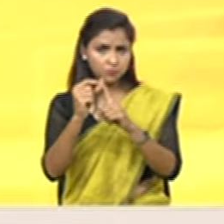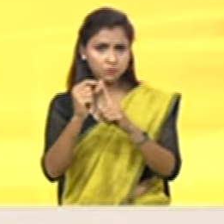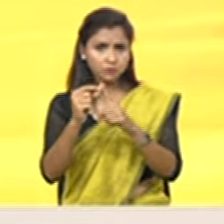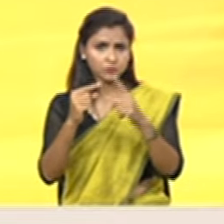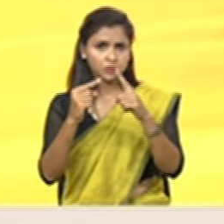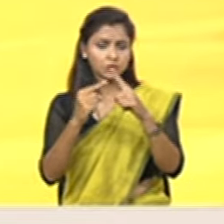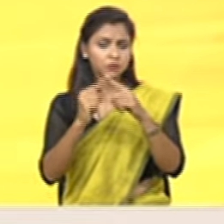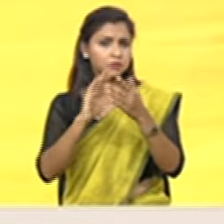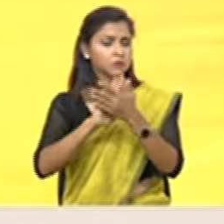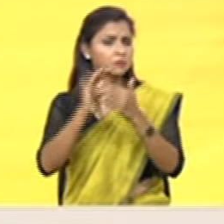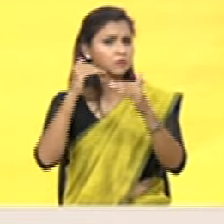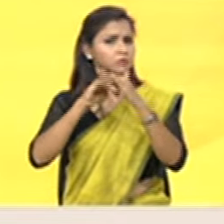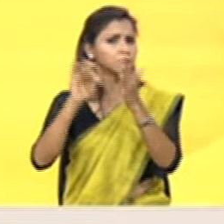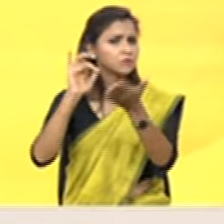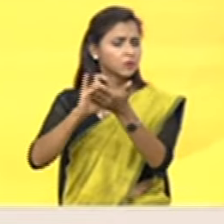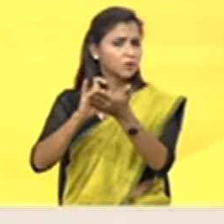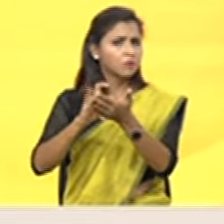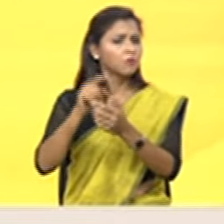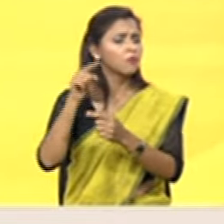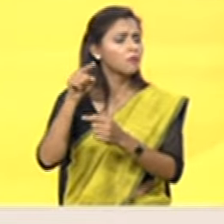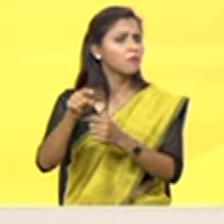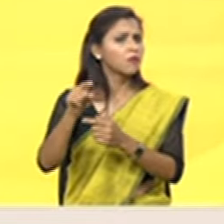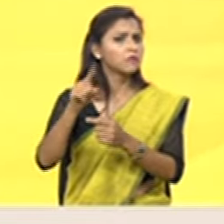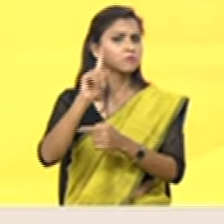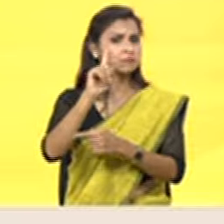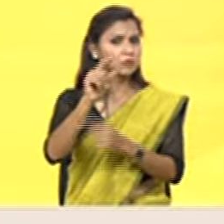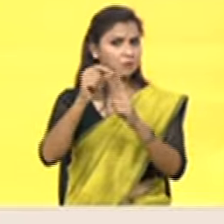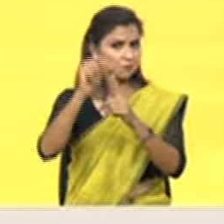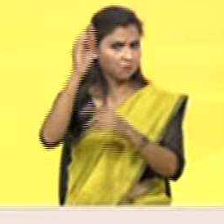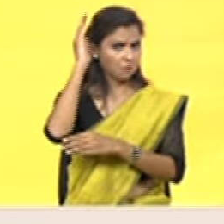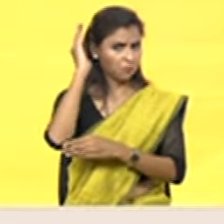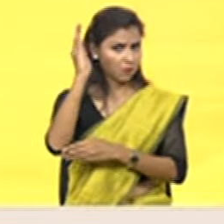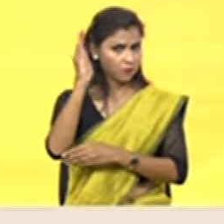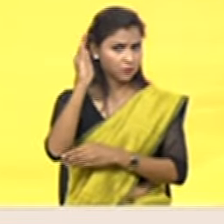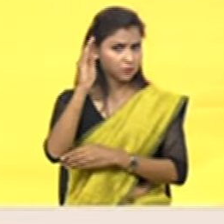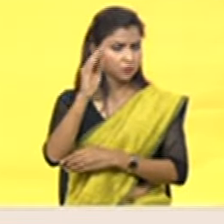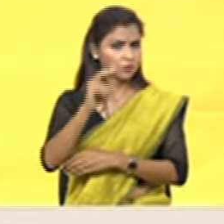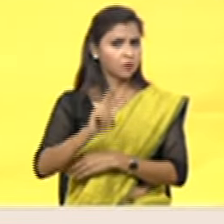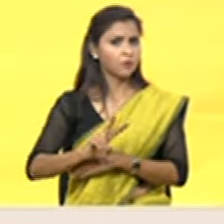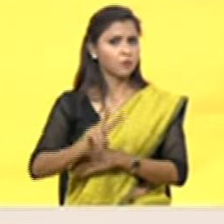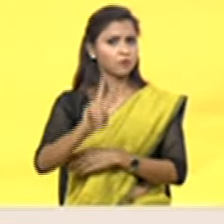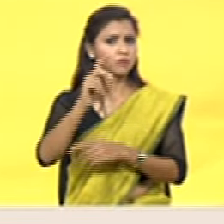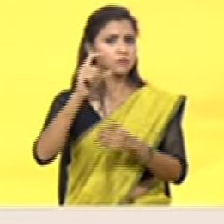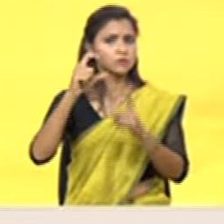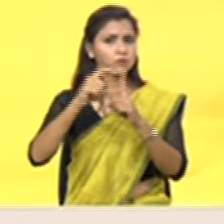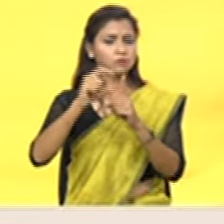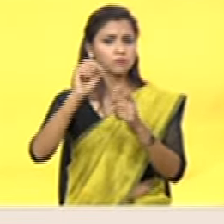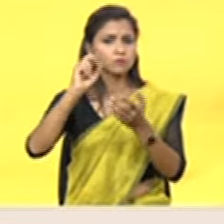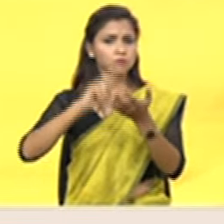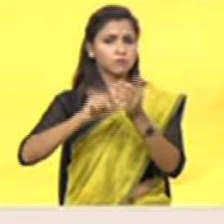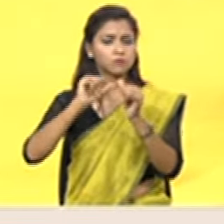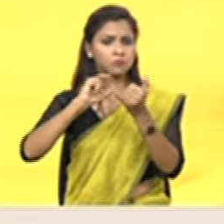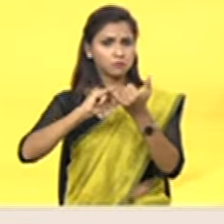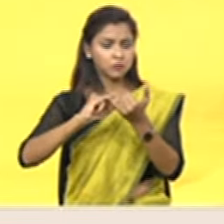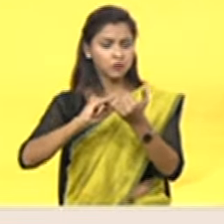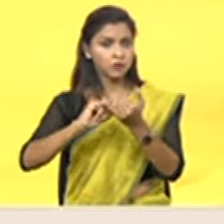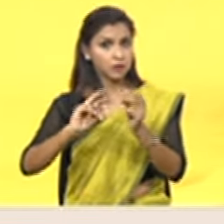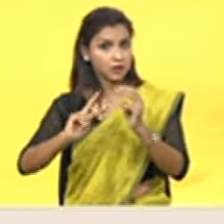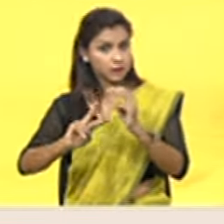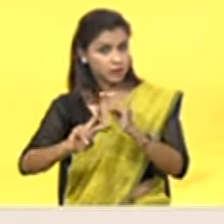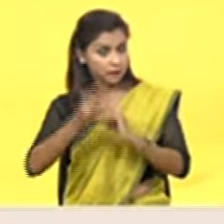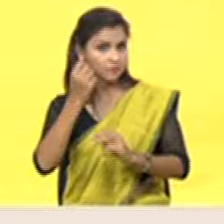है वहां एक प्रोफेसर विथ विदोस ने एक अनूठा प्रयास किया